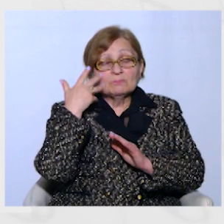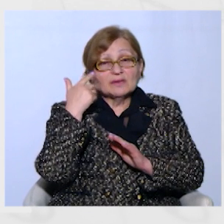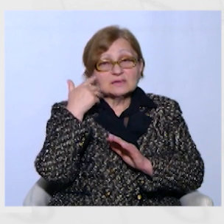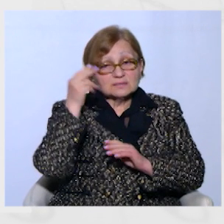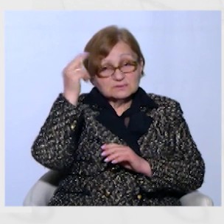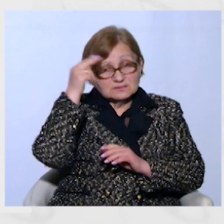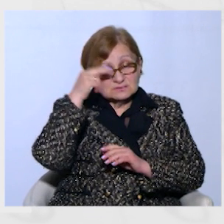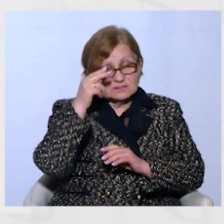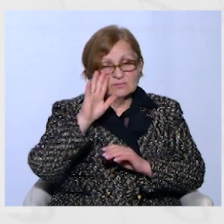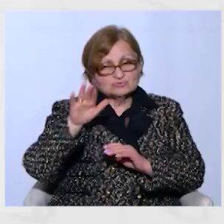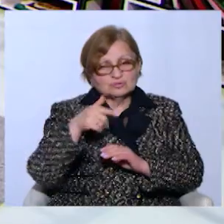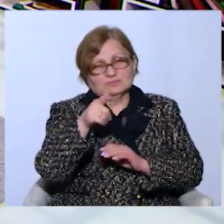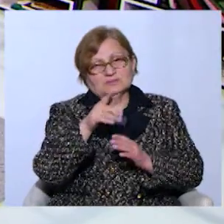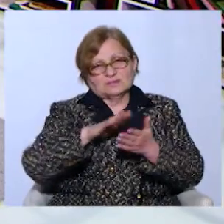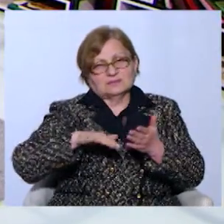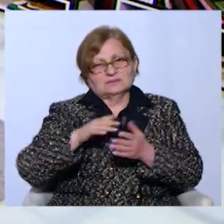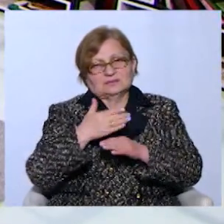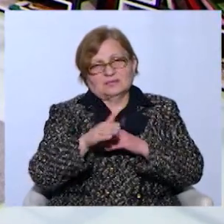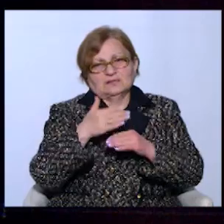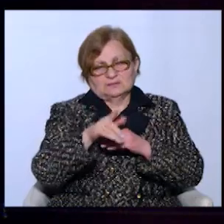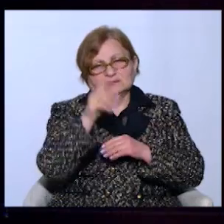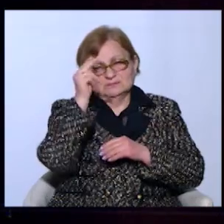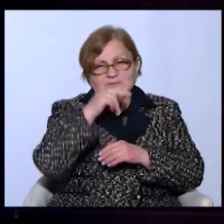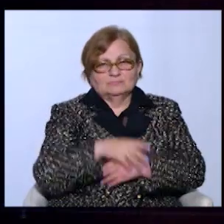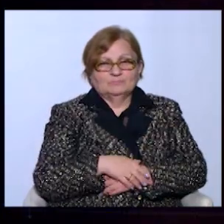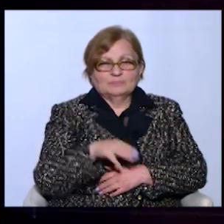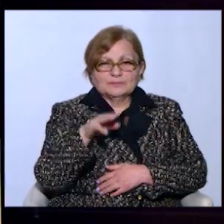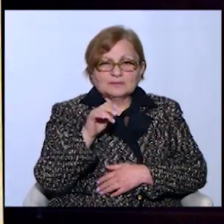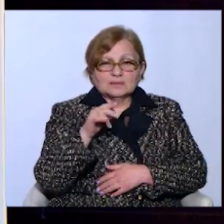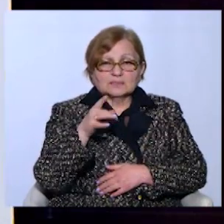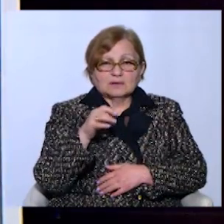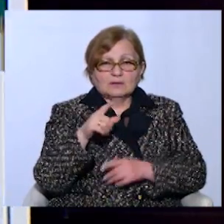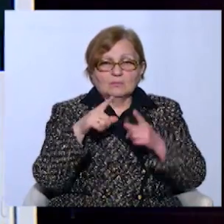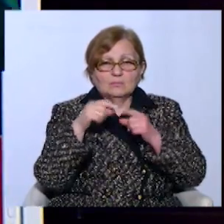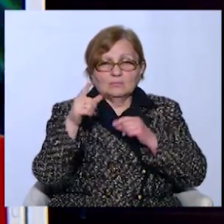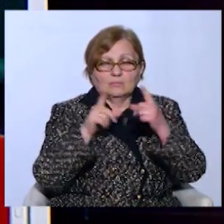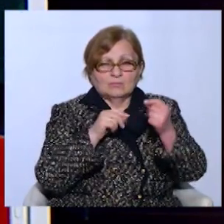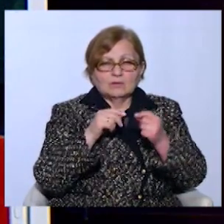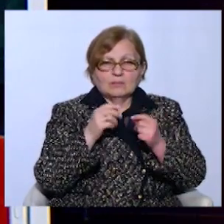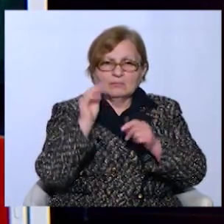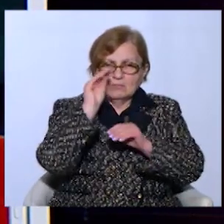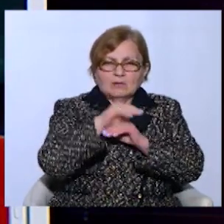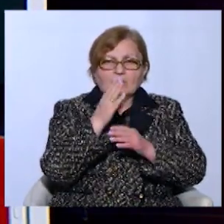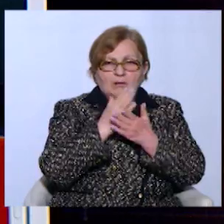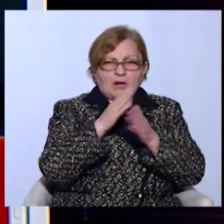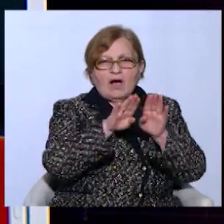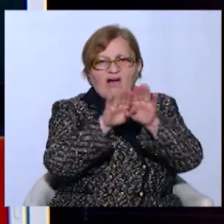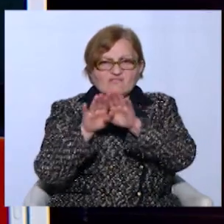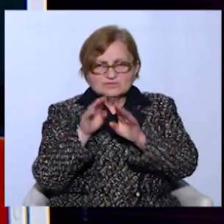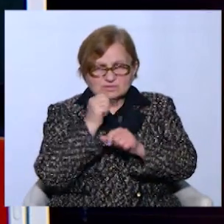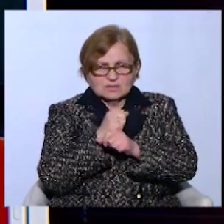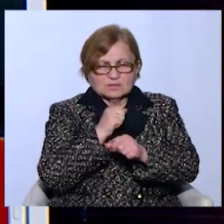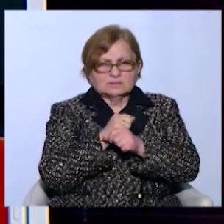დაიწყოთ და შემდეგ ამასაც შეძლებთ. იცით, ტანგრამის ფიგურებით თურმე ავეჯსაც კი აწყობენ, თაროებს